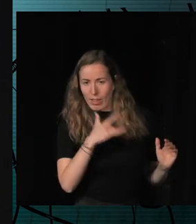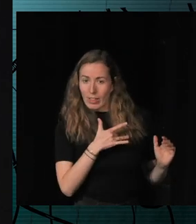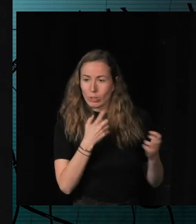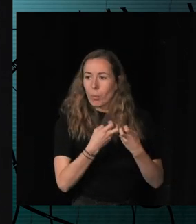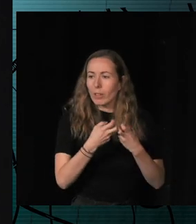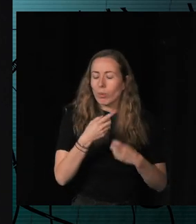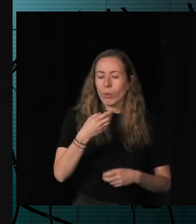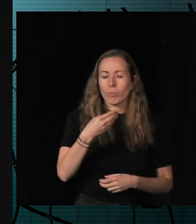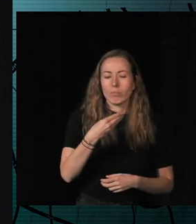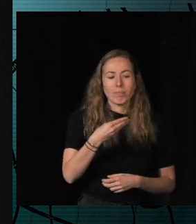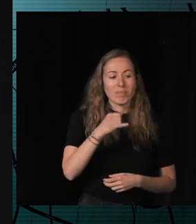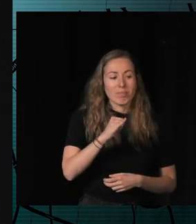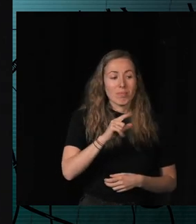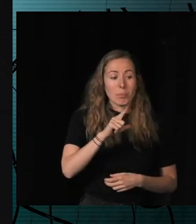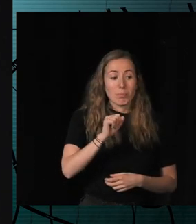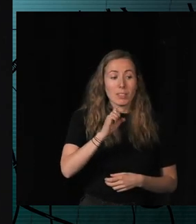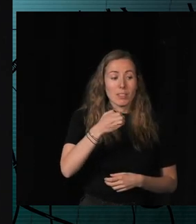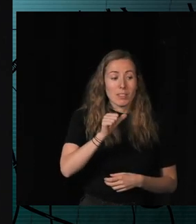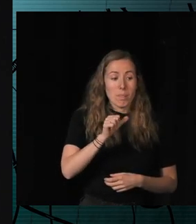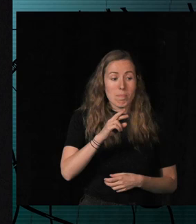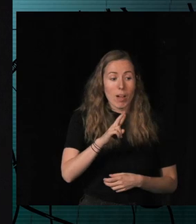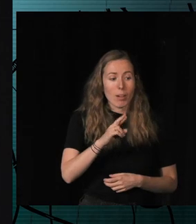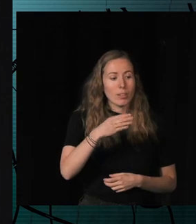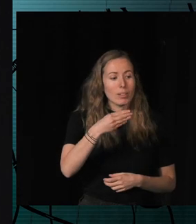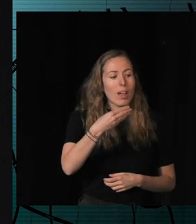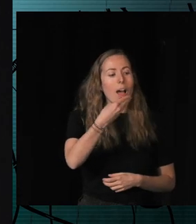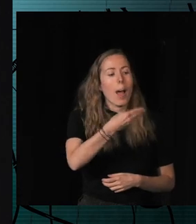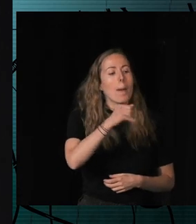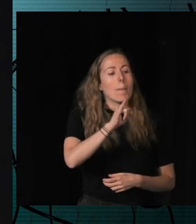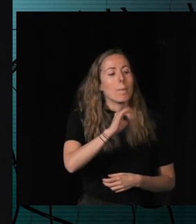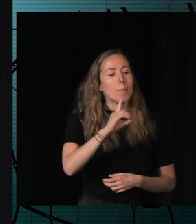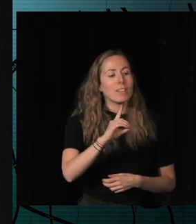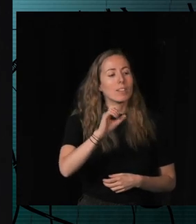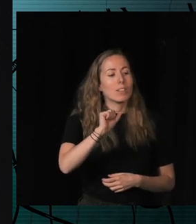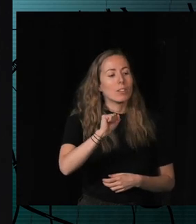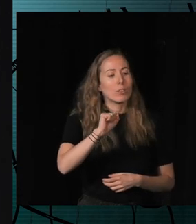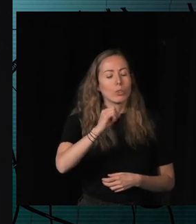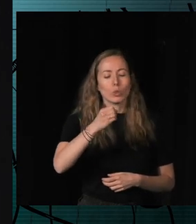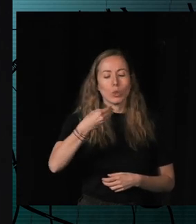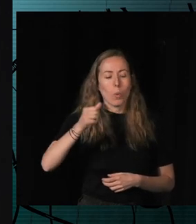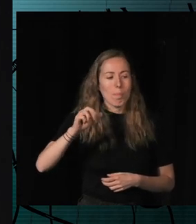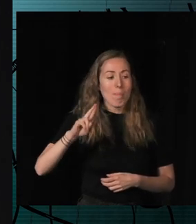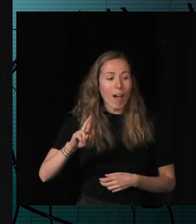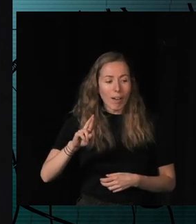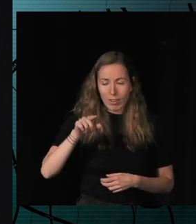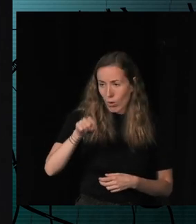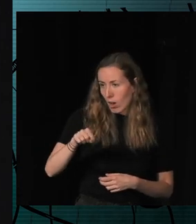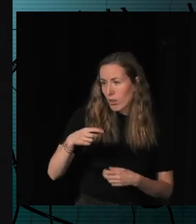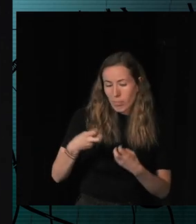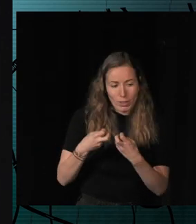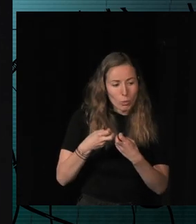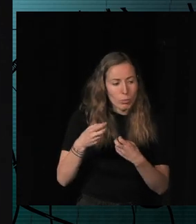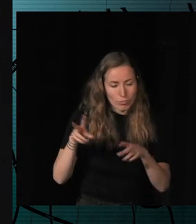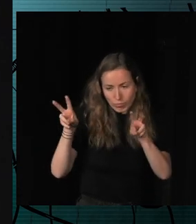citit notamment mit Somar et aussi the witch Robert Robert Heers donc il y a vraiment